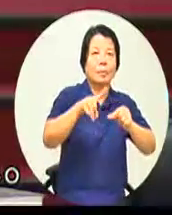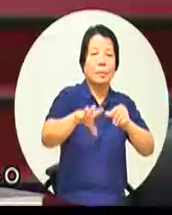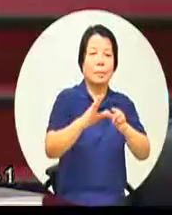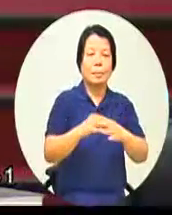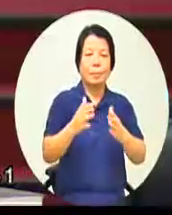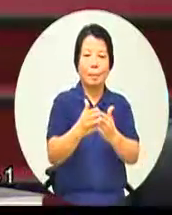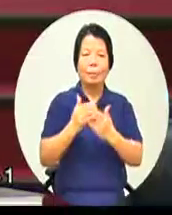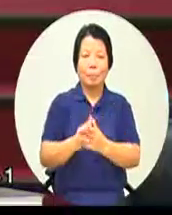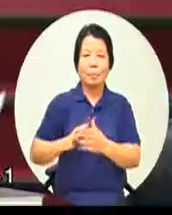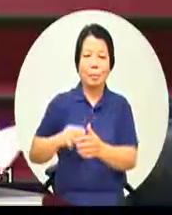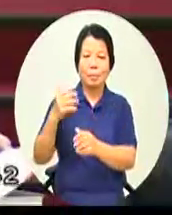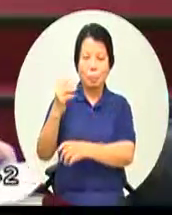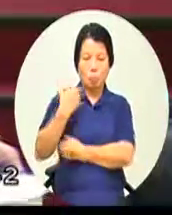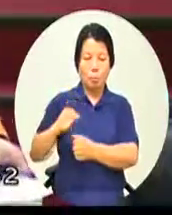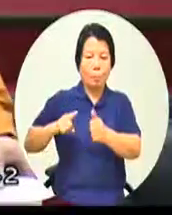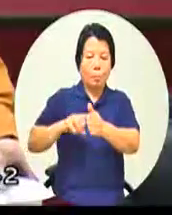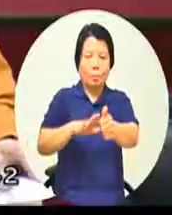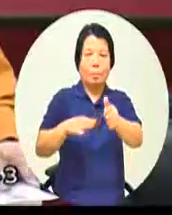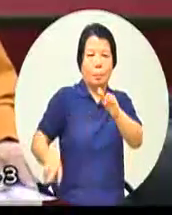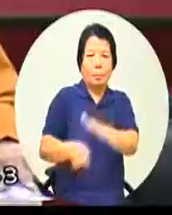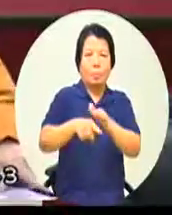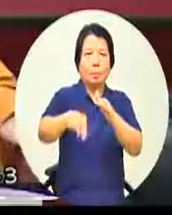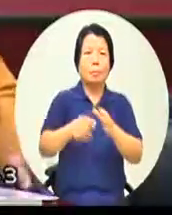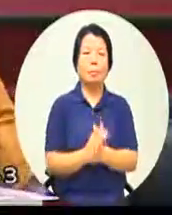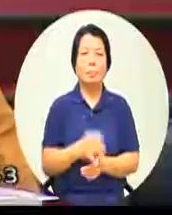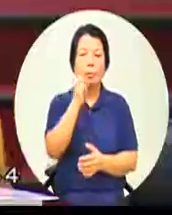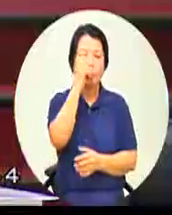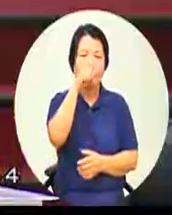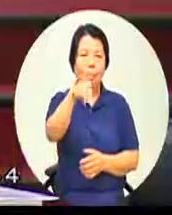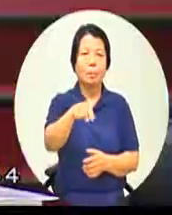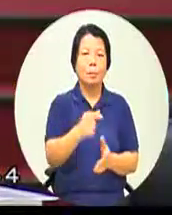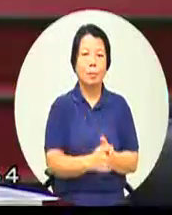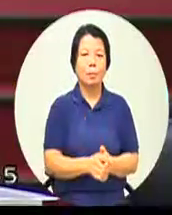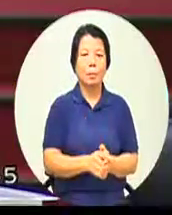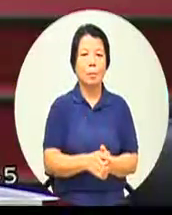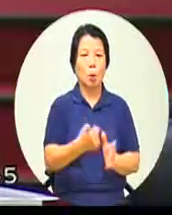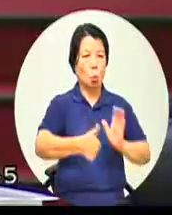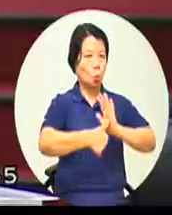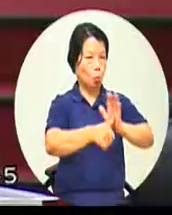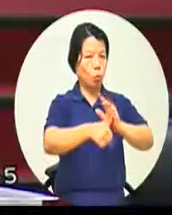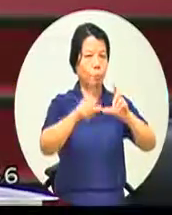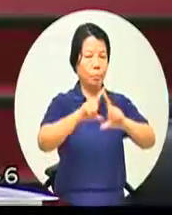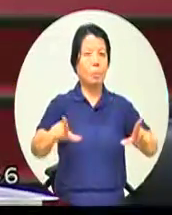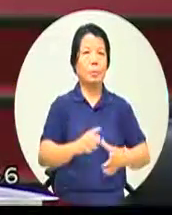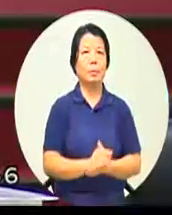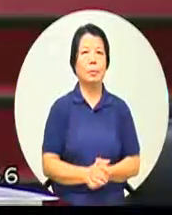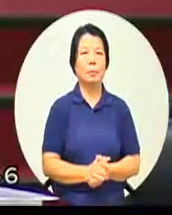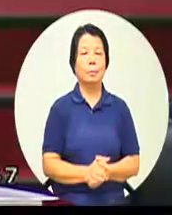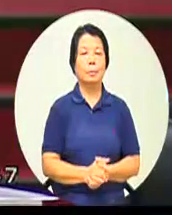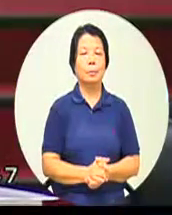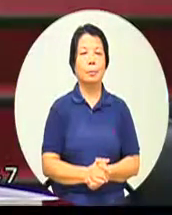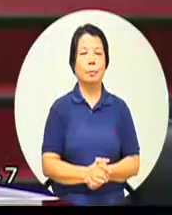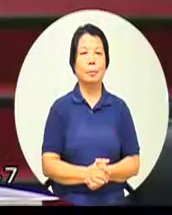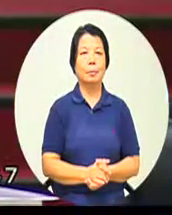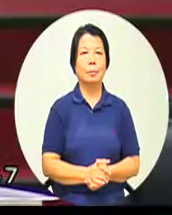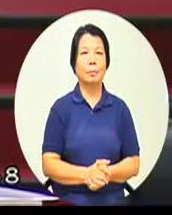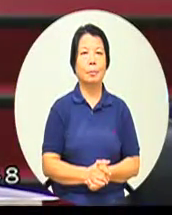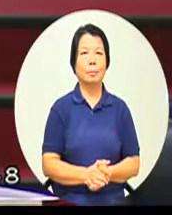啦，过一个南台湾同有名的，若无你真正了包啦。南台湾上，